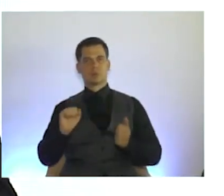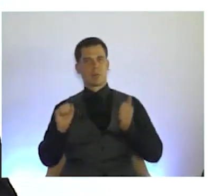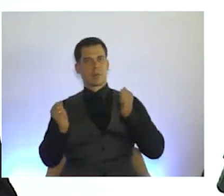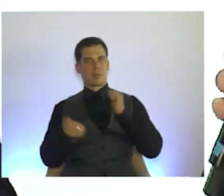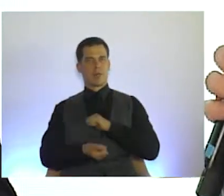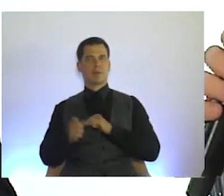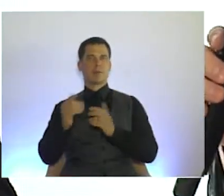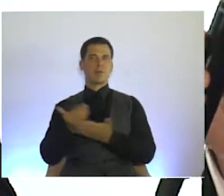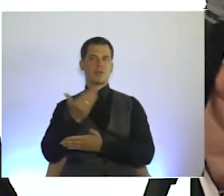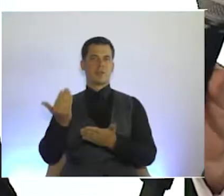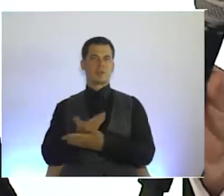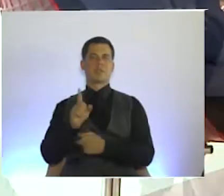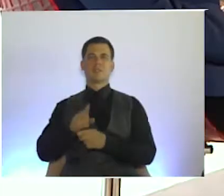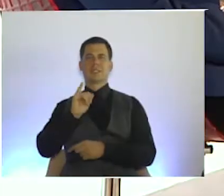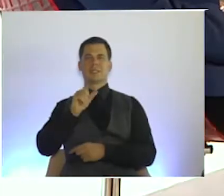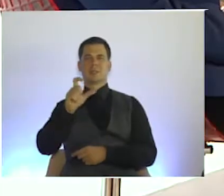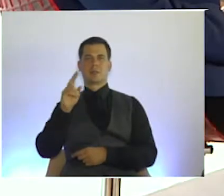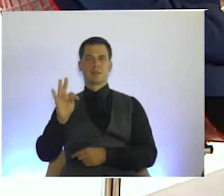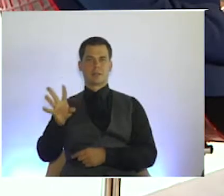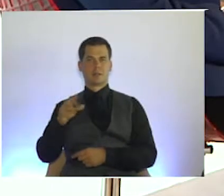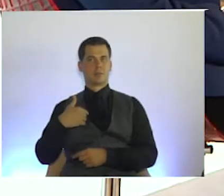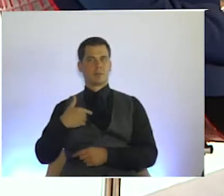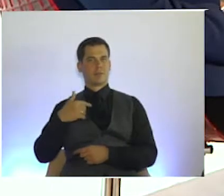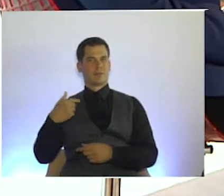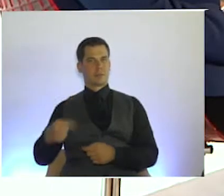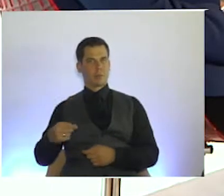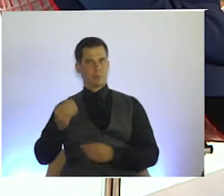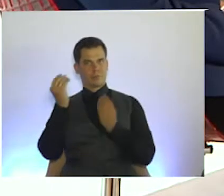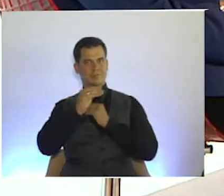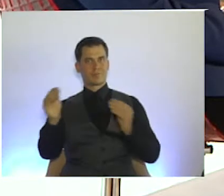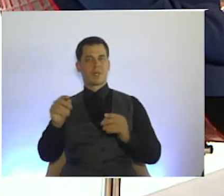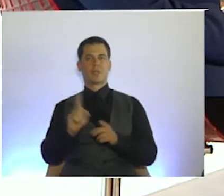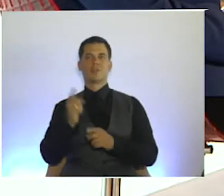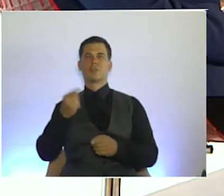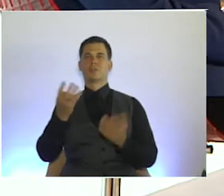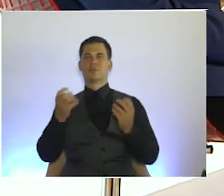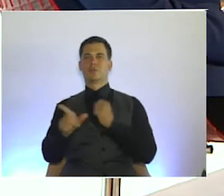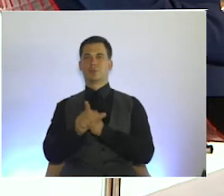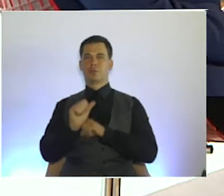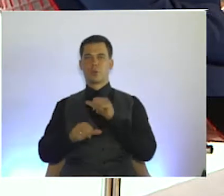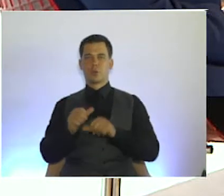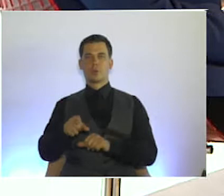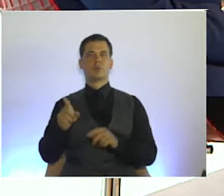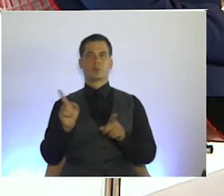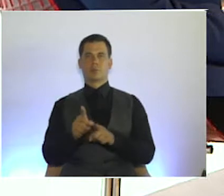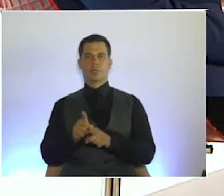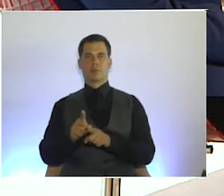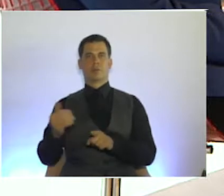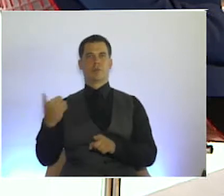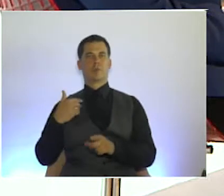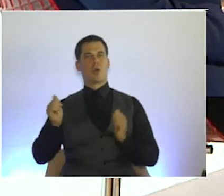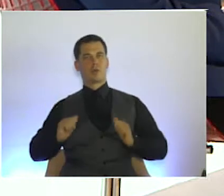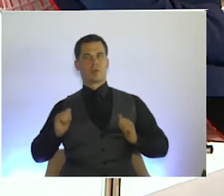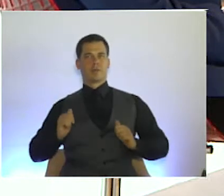kwalifikowane kursy. I o tym dzisiaj będziemy rozmawiać. De facto o tym połączeniu tych dwóch światów, tej średniej właśnie, która pozwala